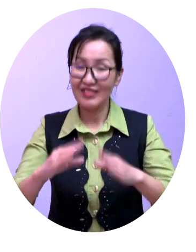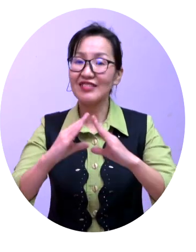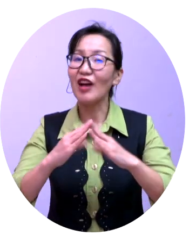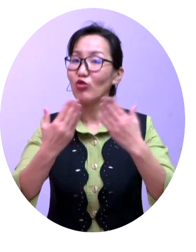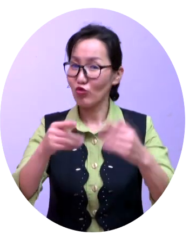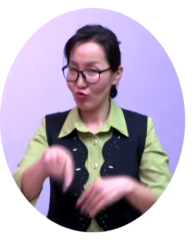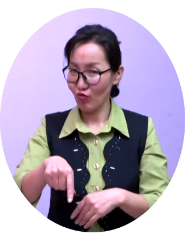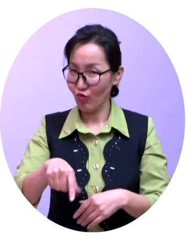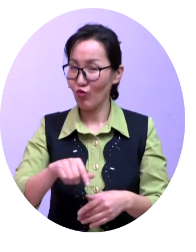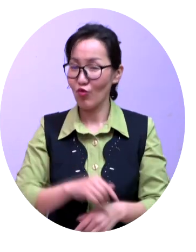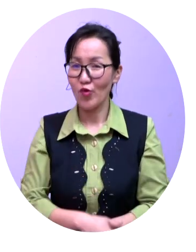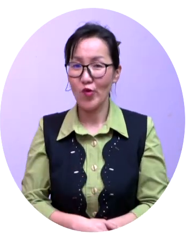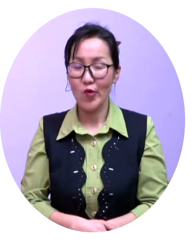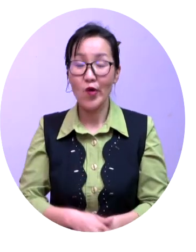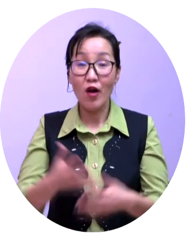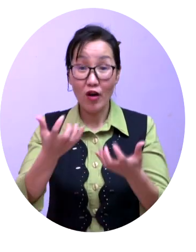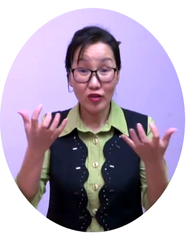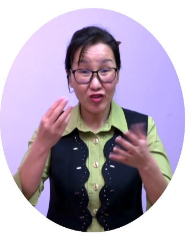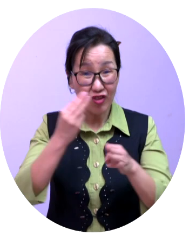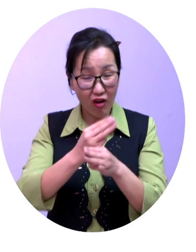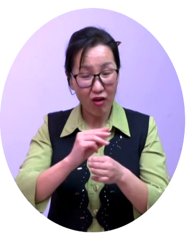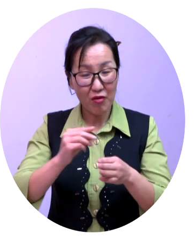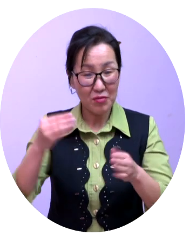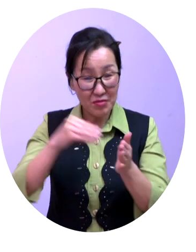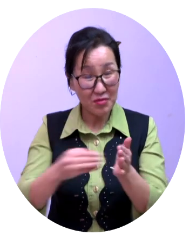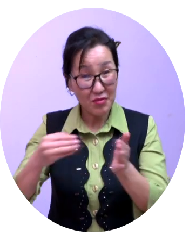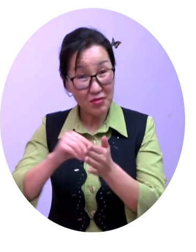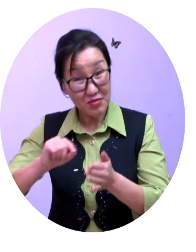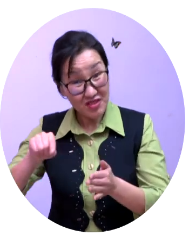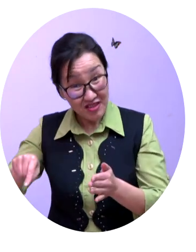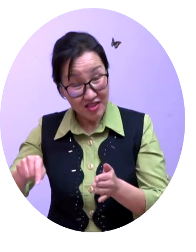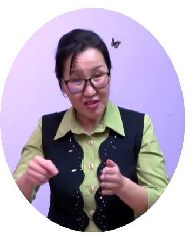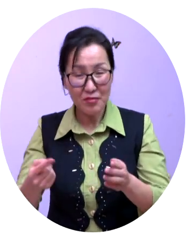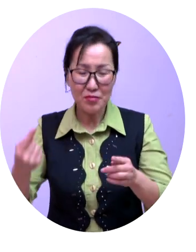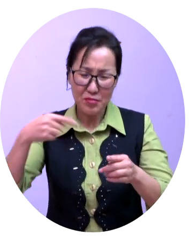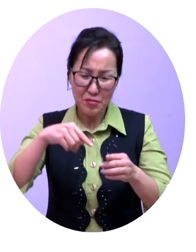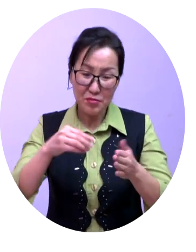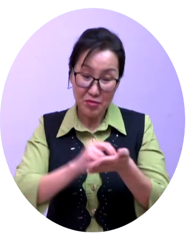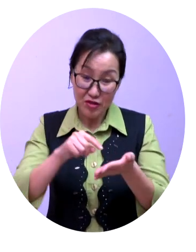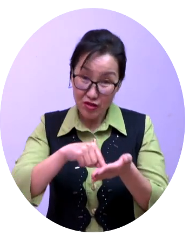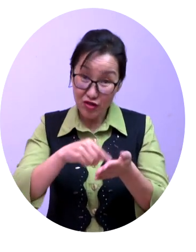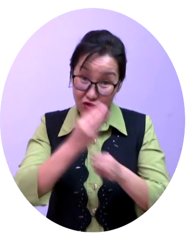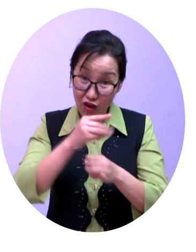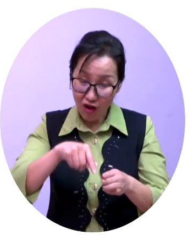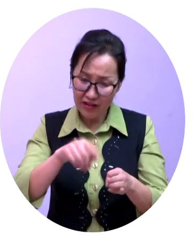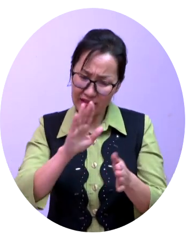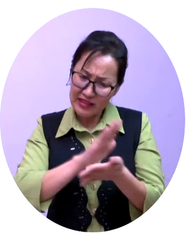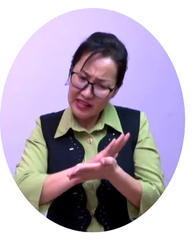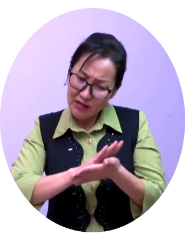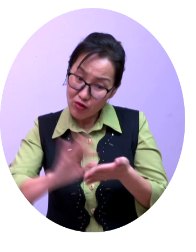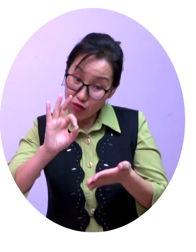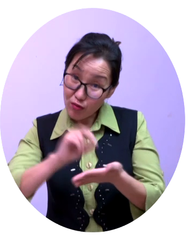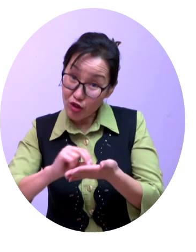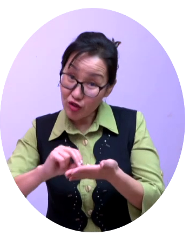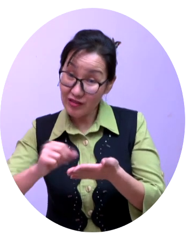байна. Олон тоо бичгтэй юм биш, бичсэн тоогоо нямбай цэвэрхэн бичсэн бол бид зөв